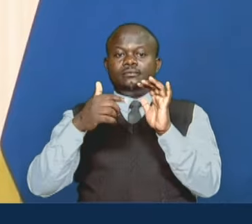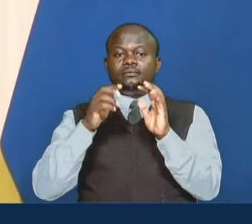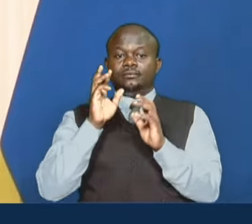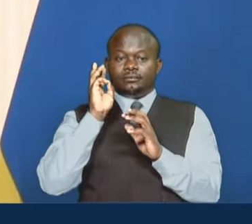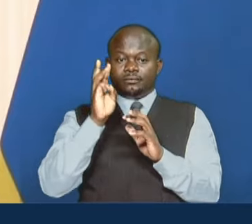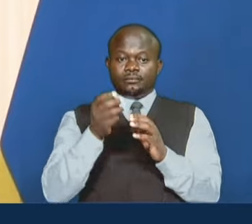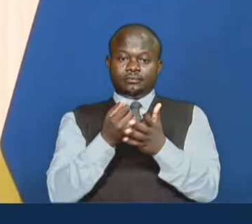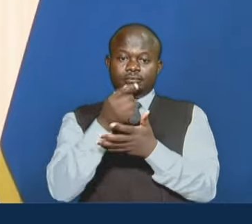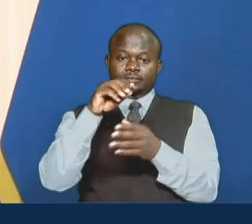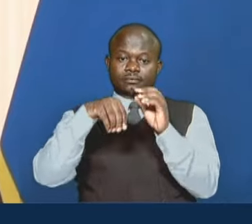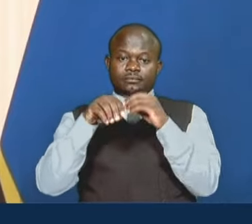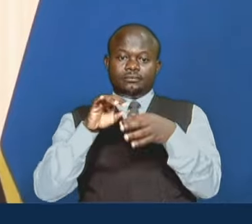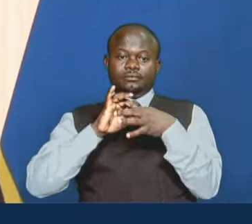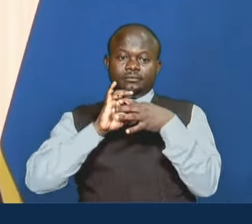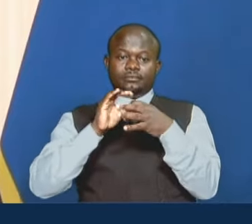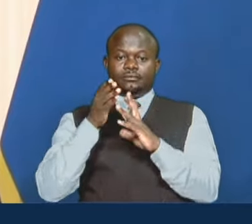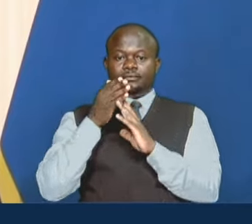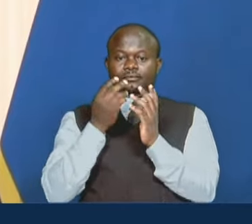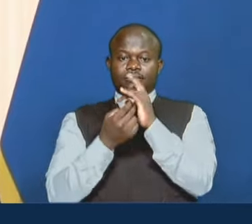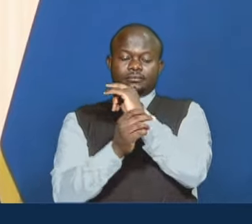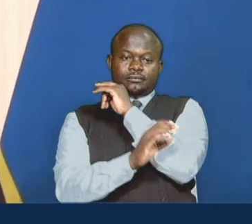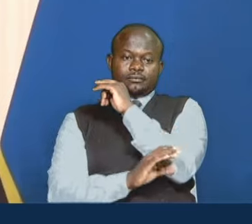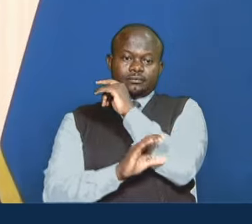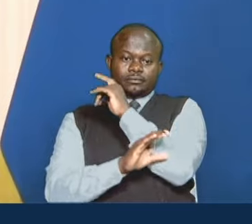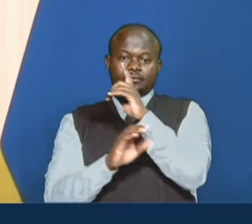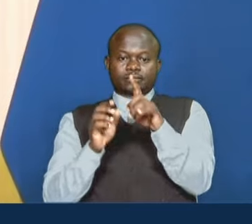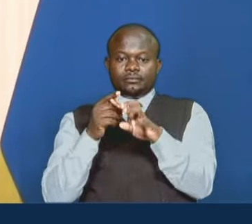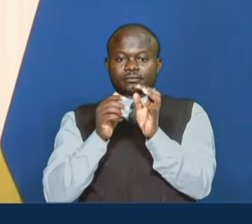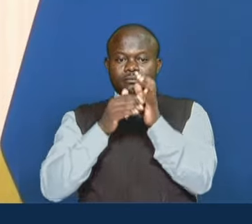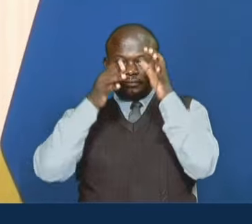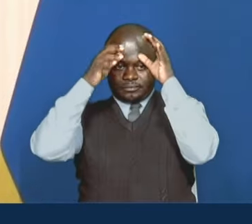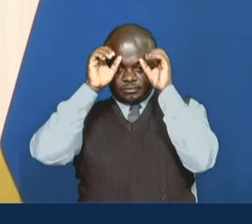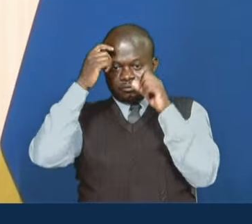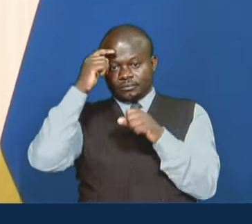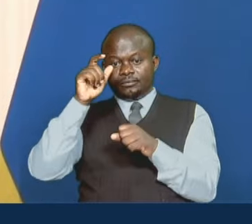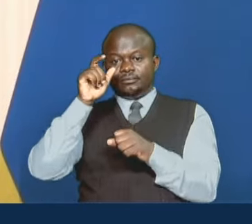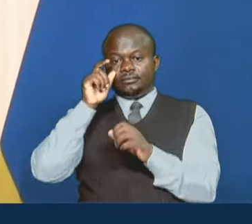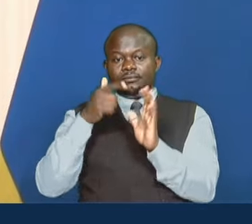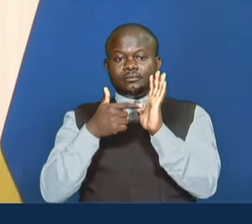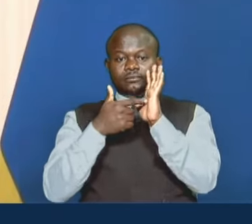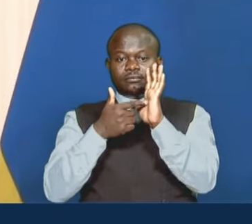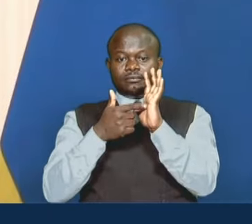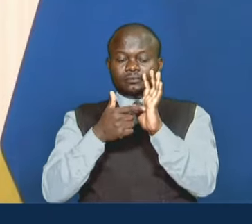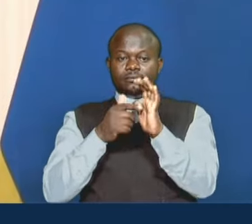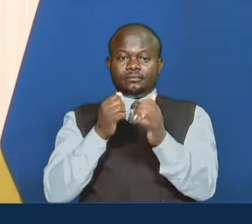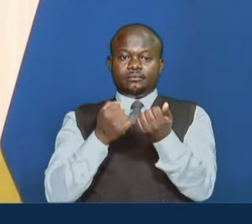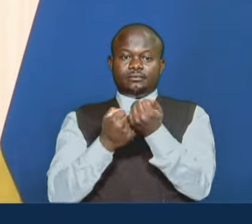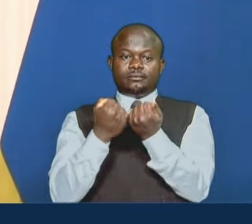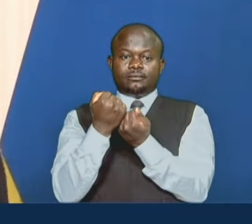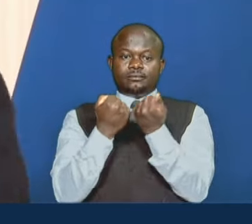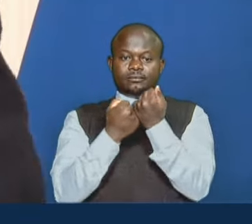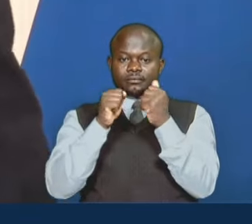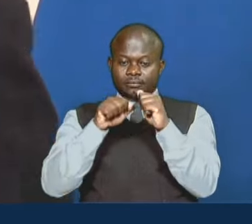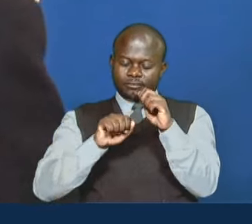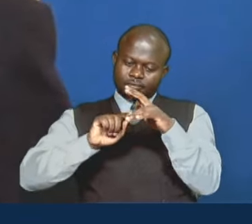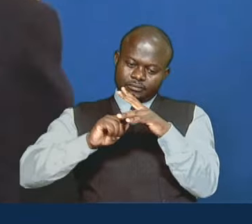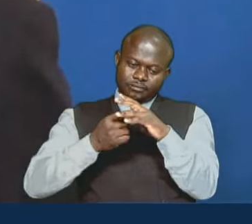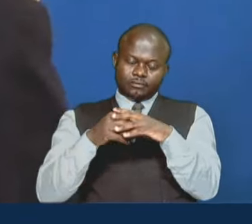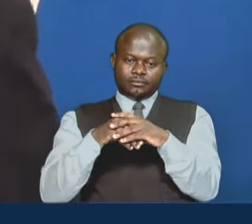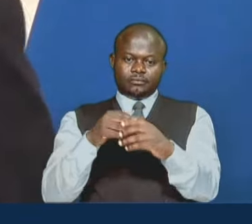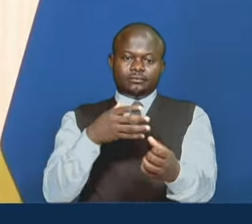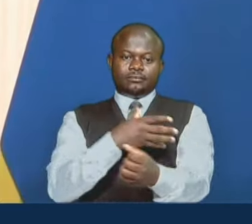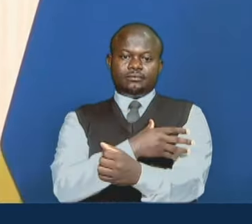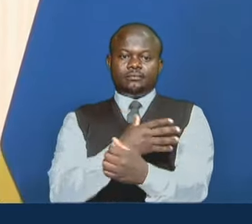kubyara imikoranire ihamye hagati y'ibihugu byombi, ndetse umukuru w'igihugu ashimangira ko muri iyo mikoranire ihuriweho bishoboka ko hanashibukamo imbaraga